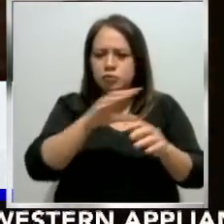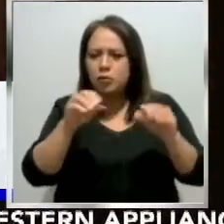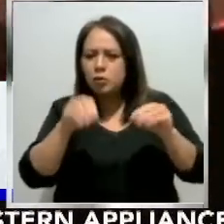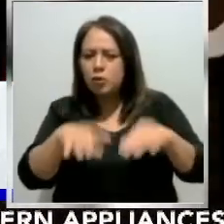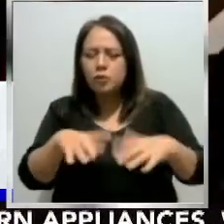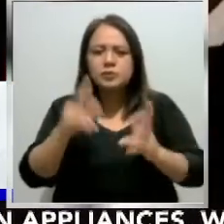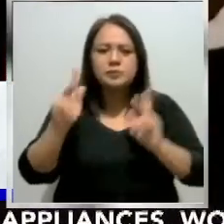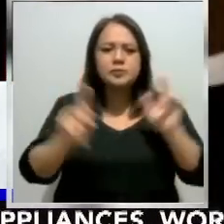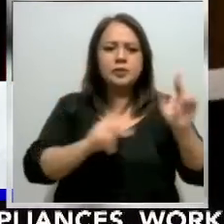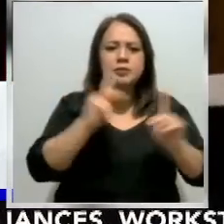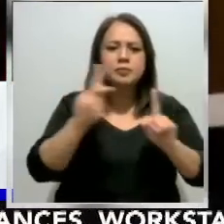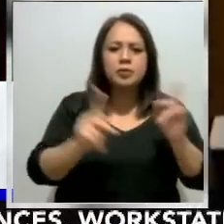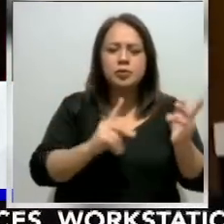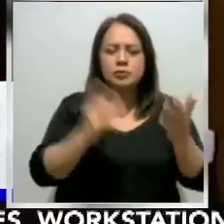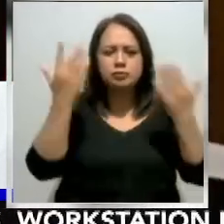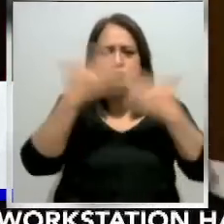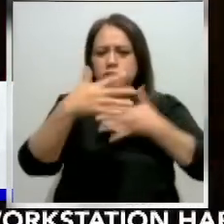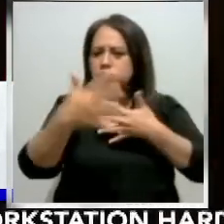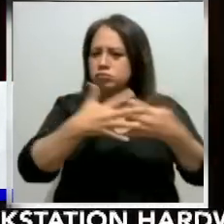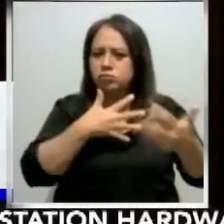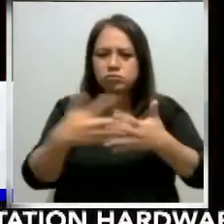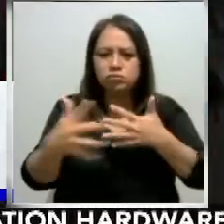ng dilim.